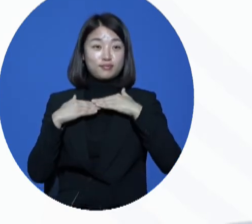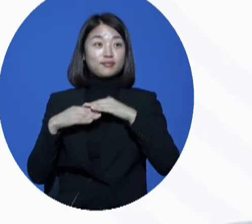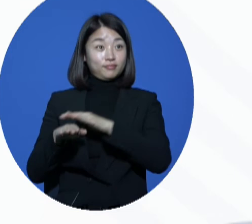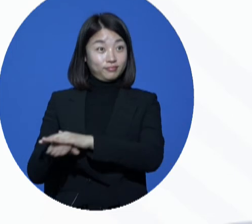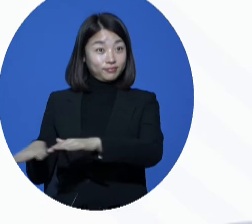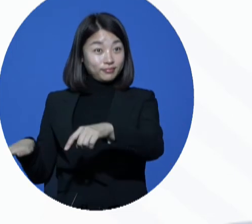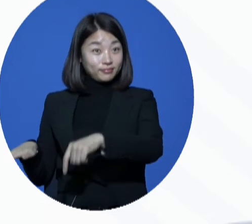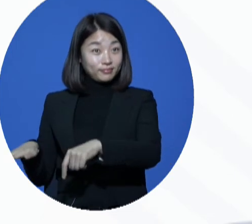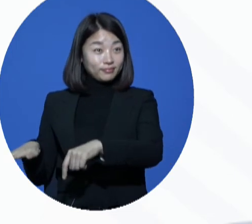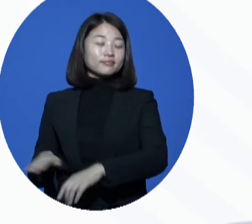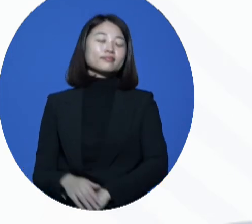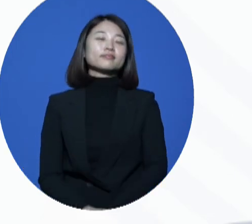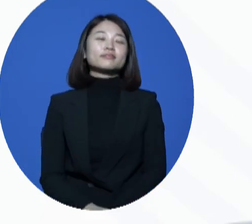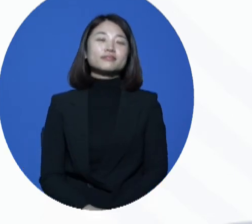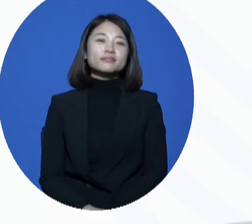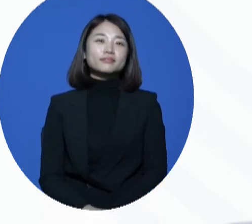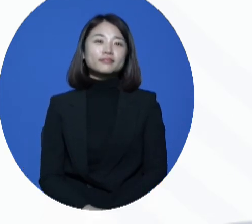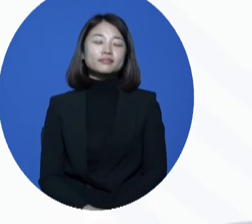분홍색 키티.